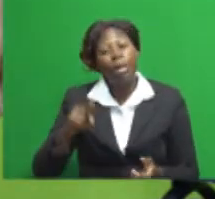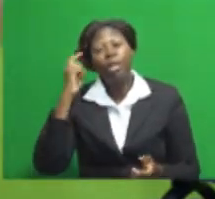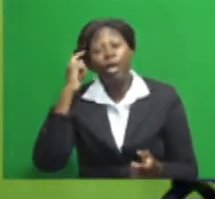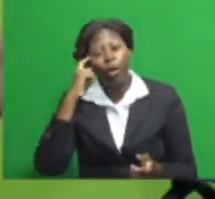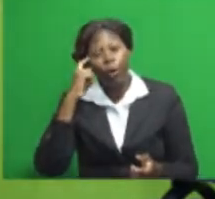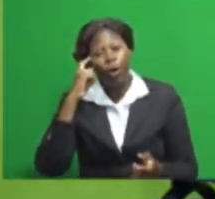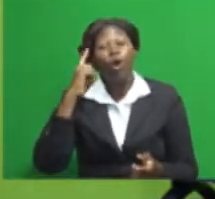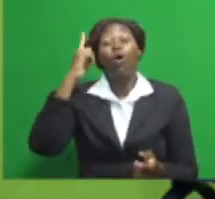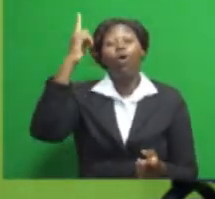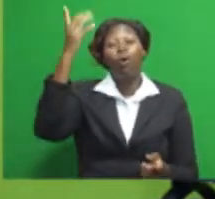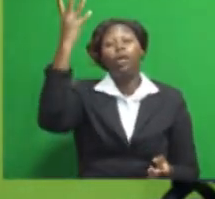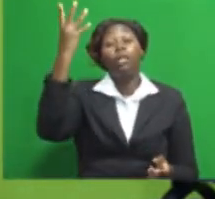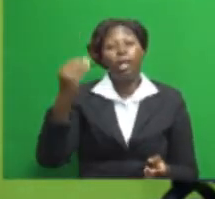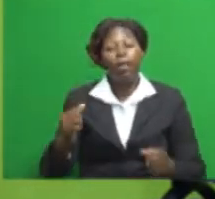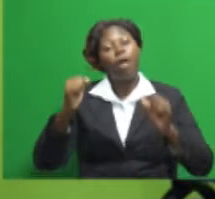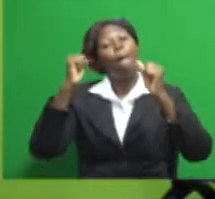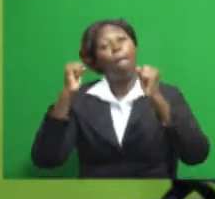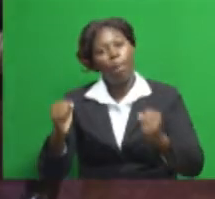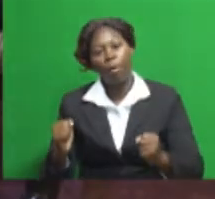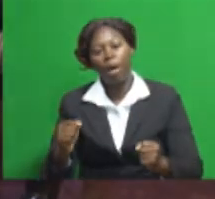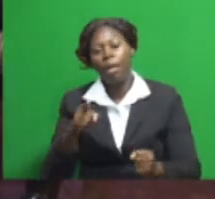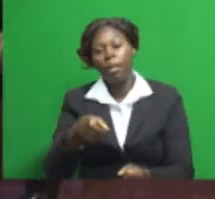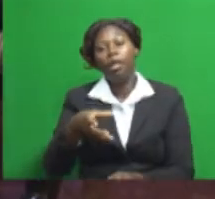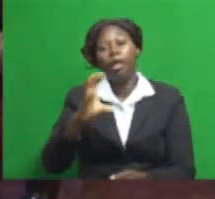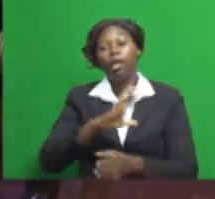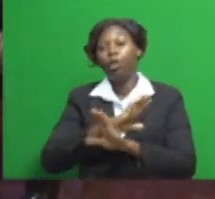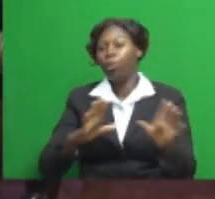kwake anogona kusaekta sezvatiri kutarisira.